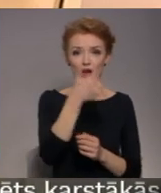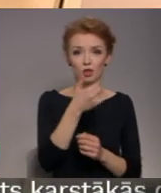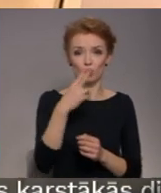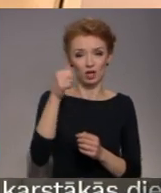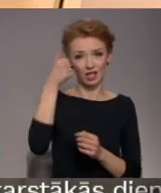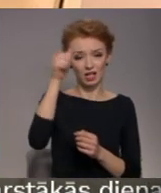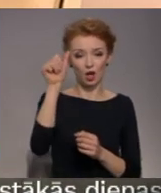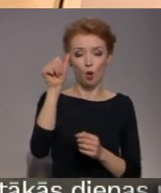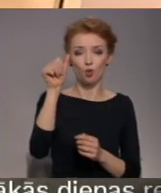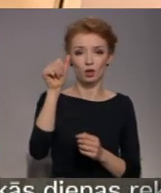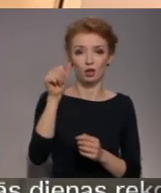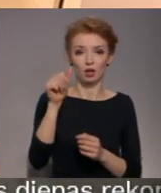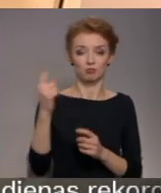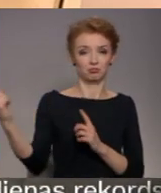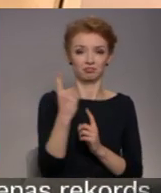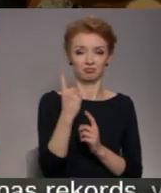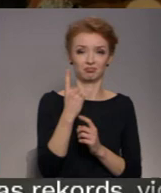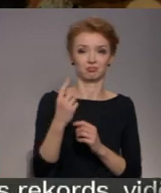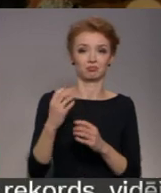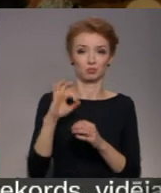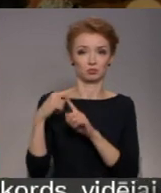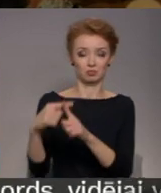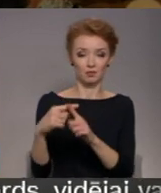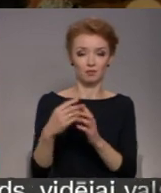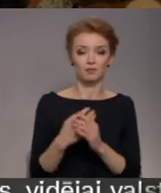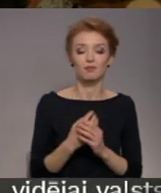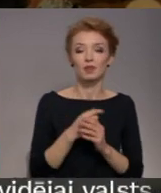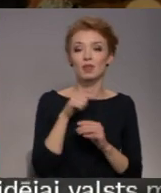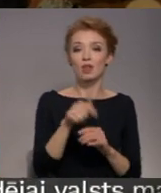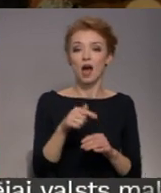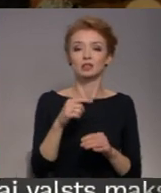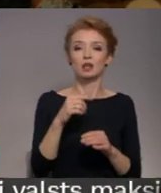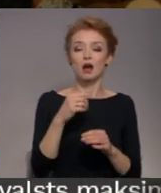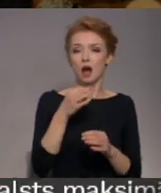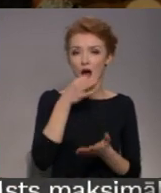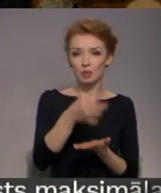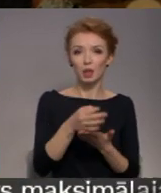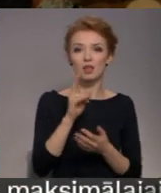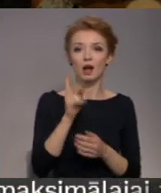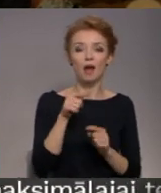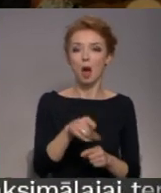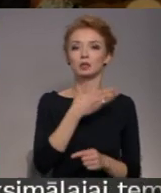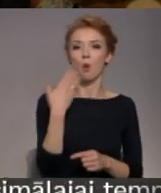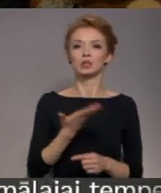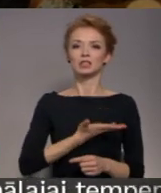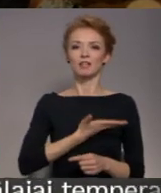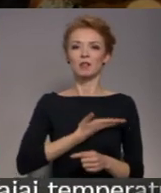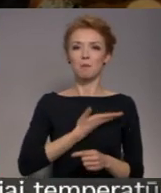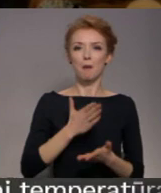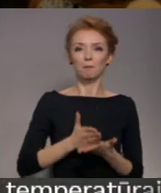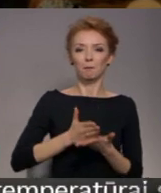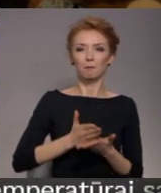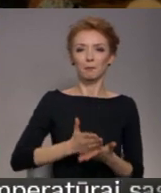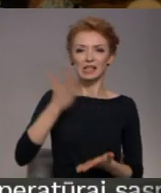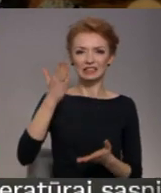Igauni pēc 3 minūtēm bija klāta. Interesantā situācija, tās dalītās atbildes, ka tas nav dzīvībai bīstam, bet